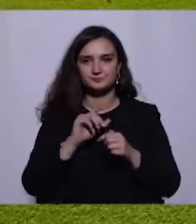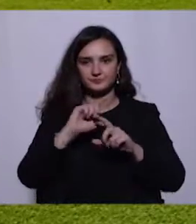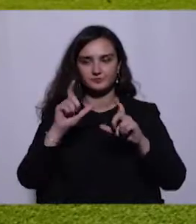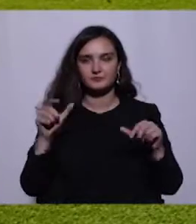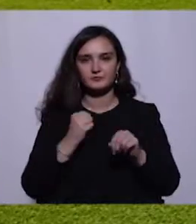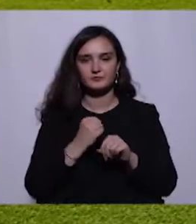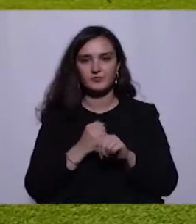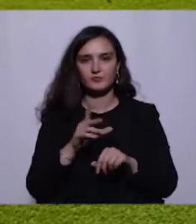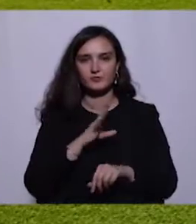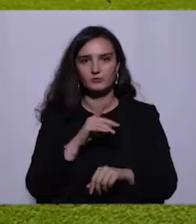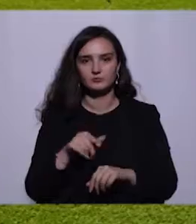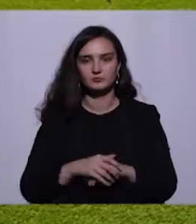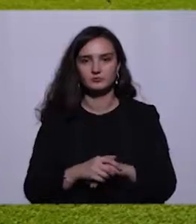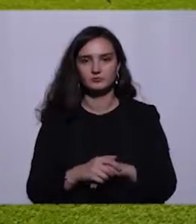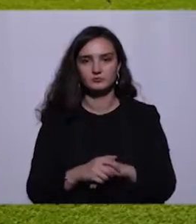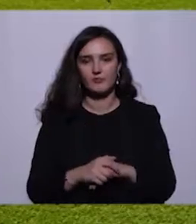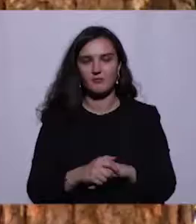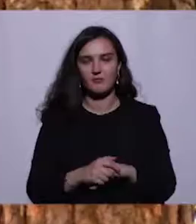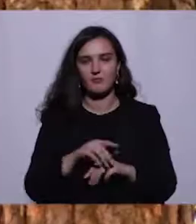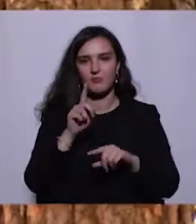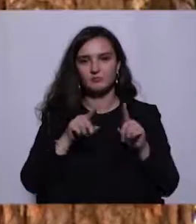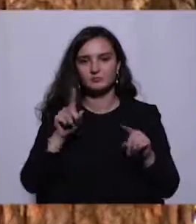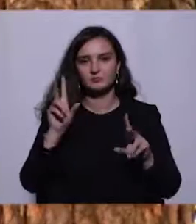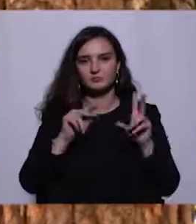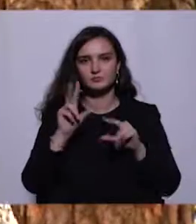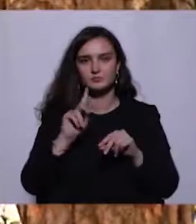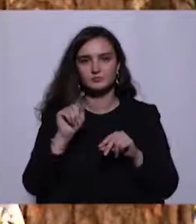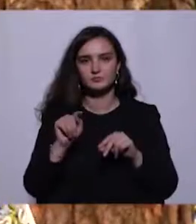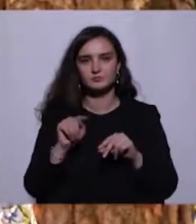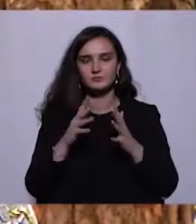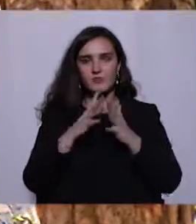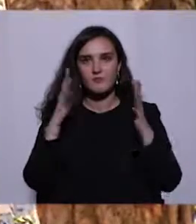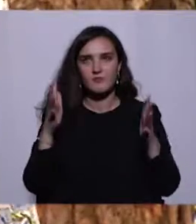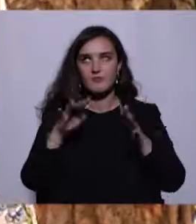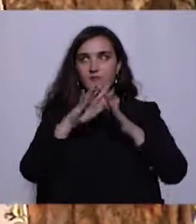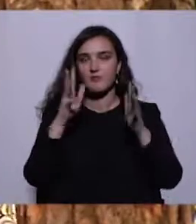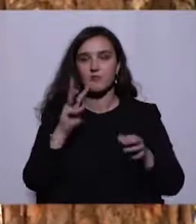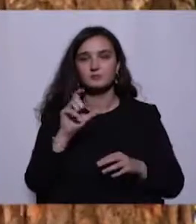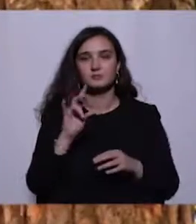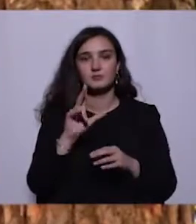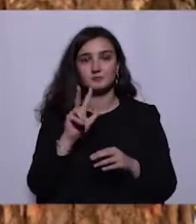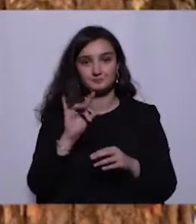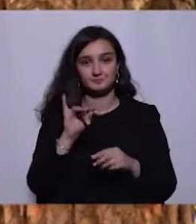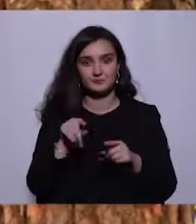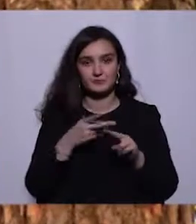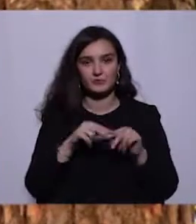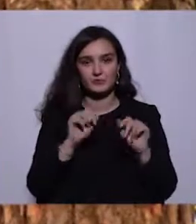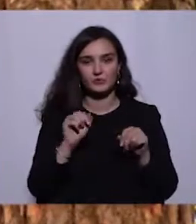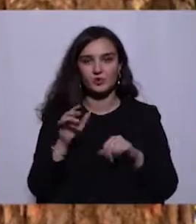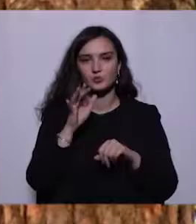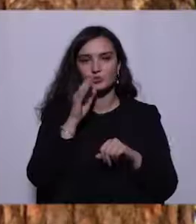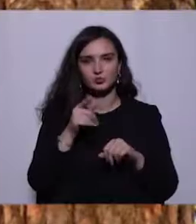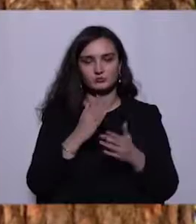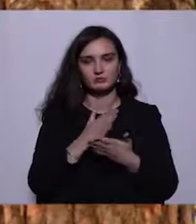ნაგებობები იყო სამსხვერპლო. ზოგიერთი თვლის, რომ აი ამ მაღალი მენჰირების საშუალებით ისინი